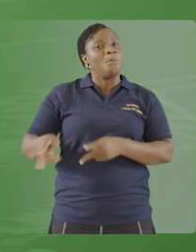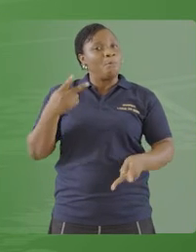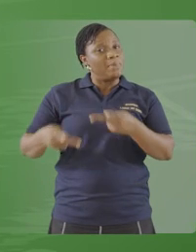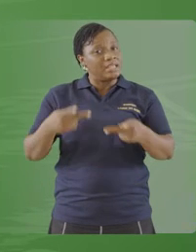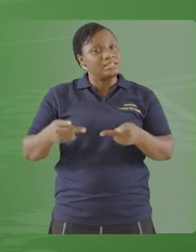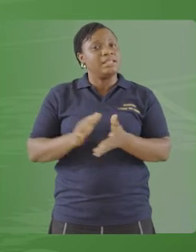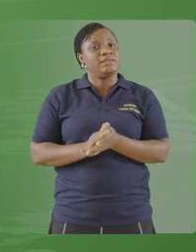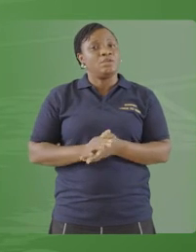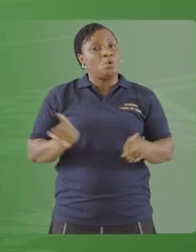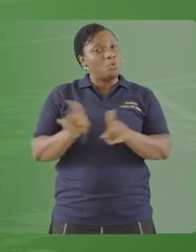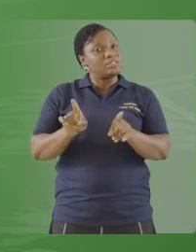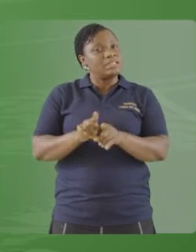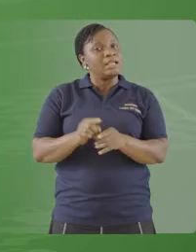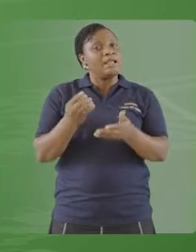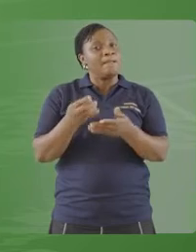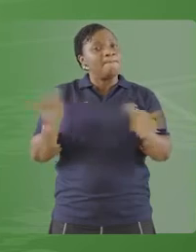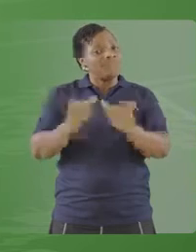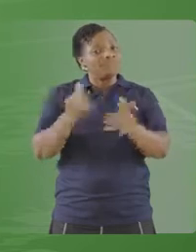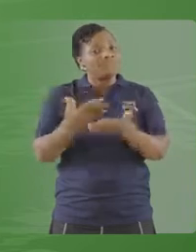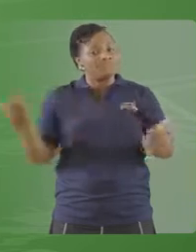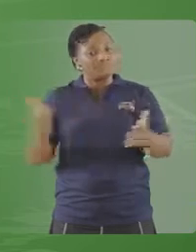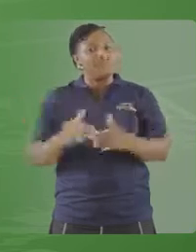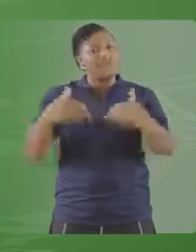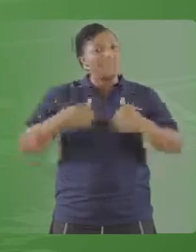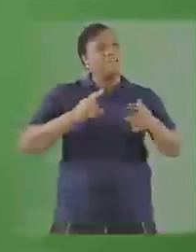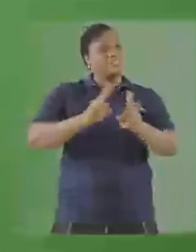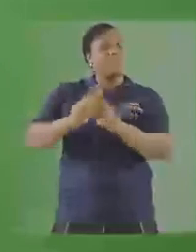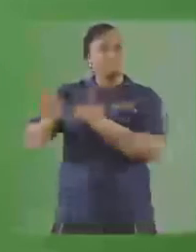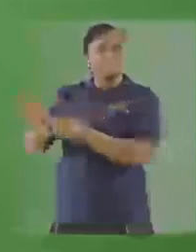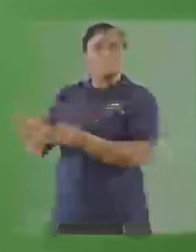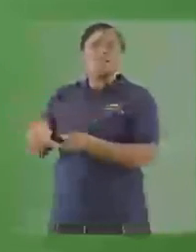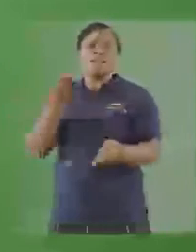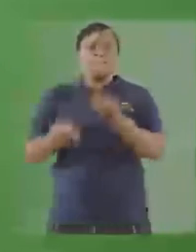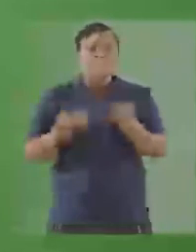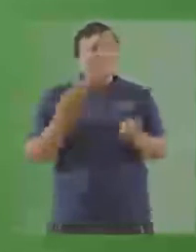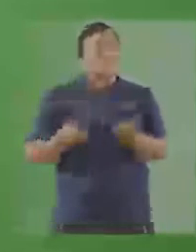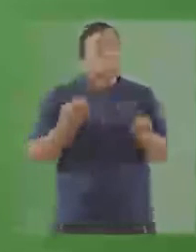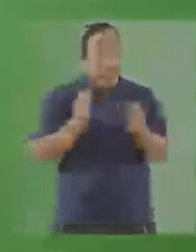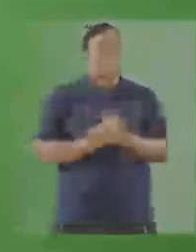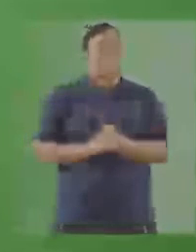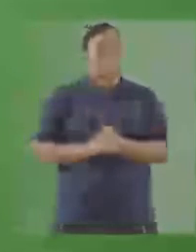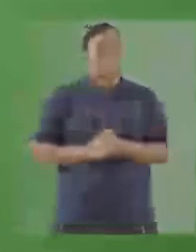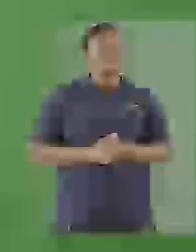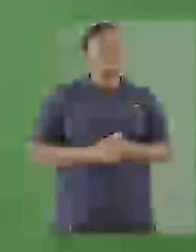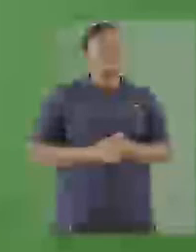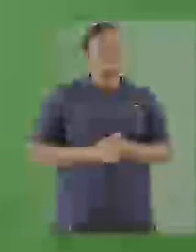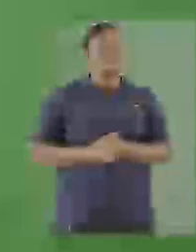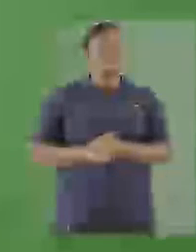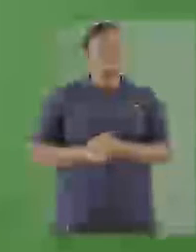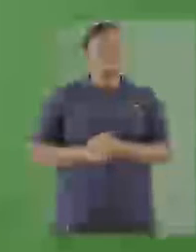mesurer des quantités. Il existe plusieurs types de balance selon l'utilisation.